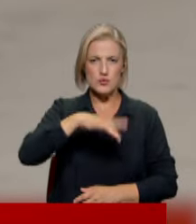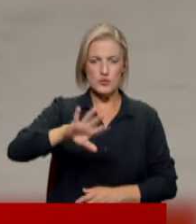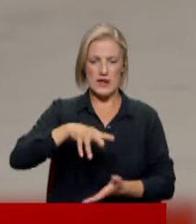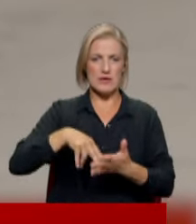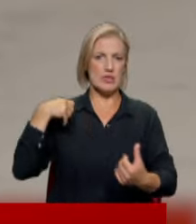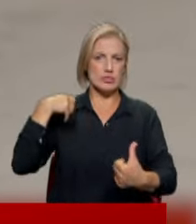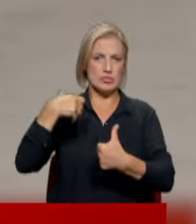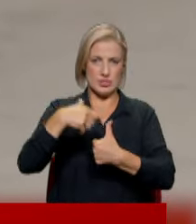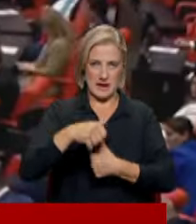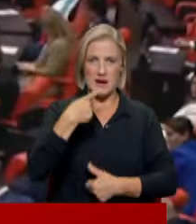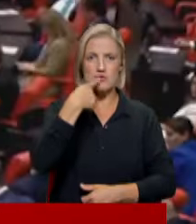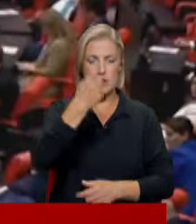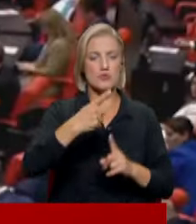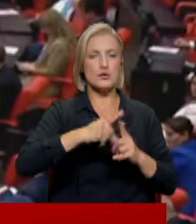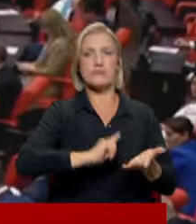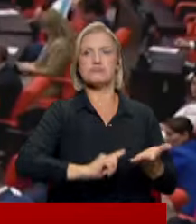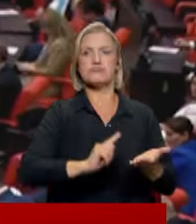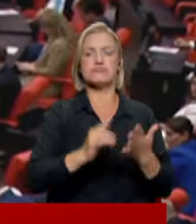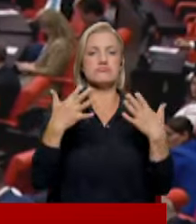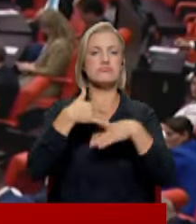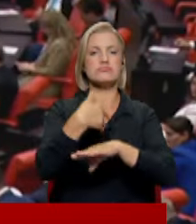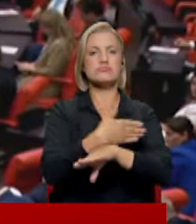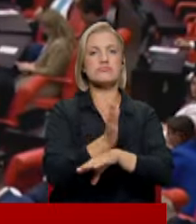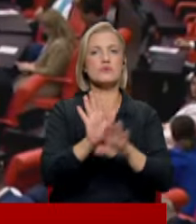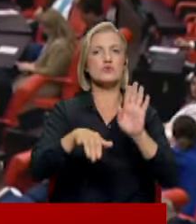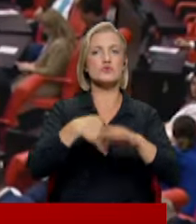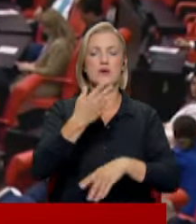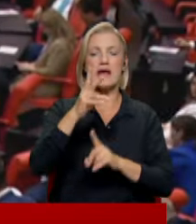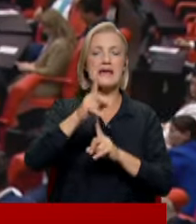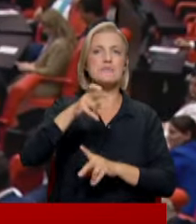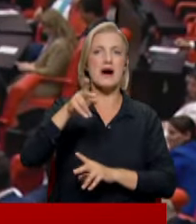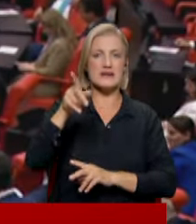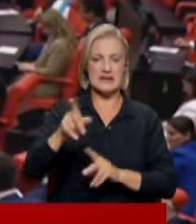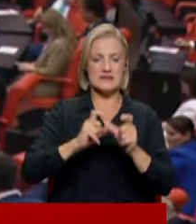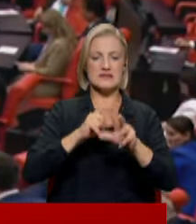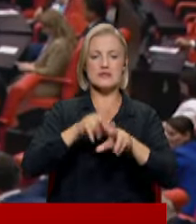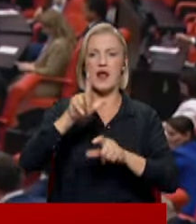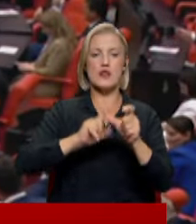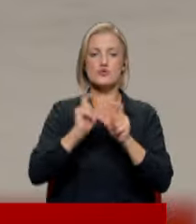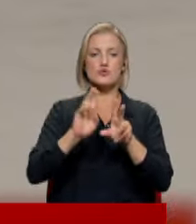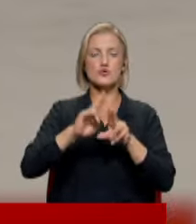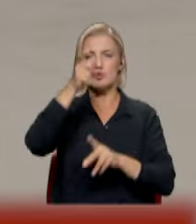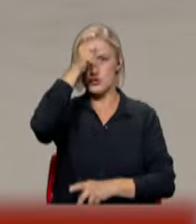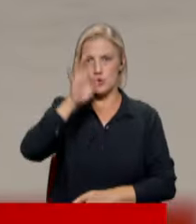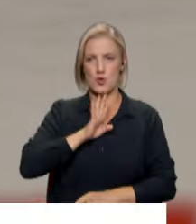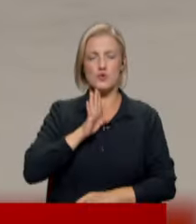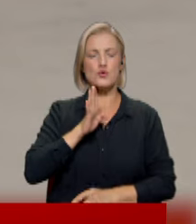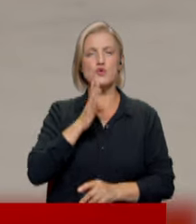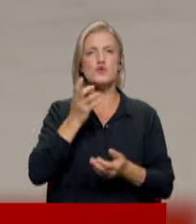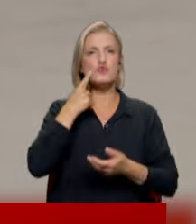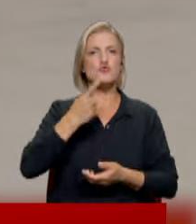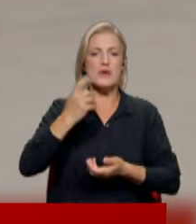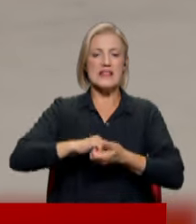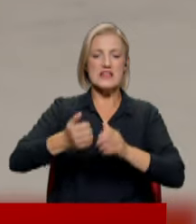kürsüden tekrarlaması tutanaklara girdi. Gece yarısından sonra bu kez İYİ Partili Selçuk Türkoğlu'nun Cumhur İttifakı'na yönelik sözleri